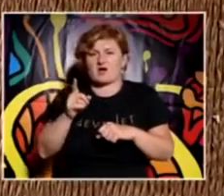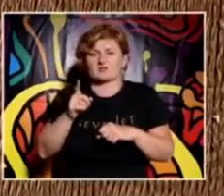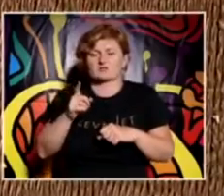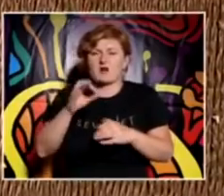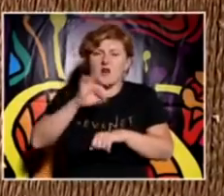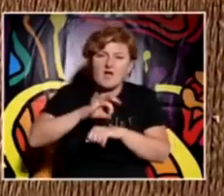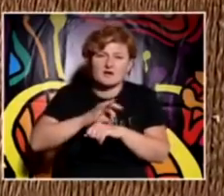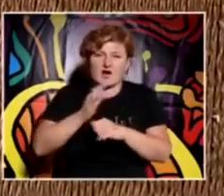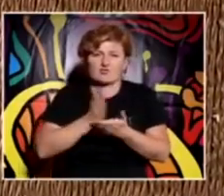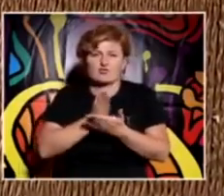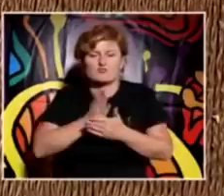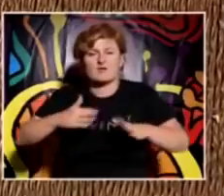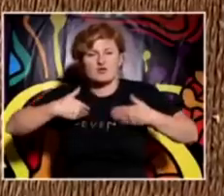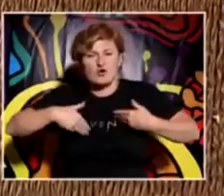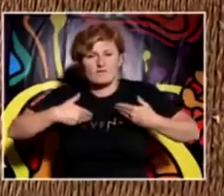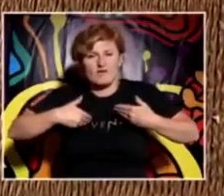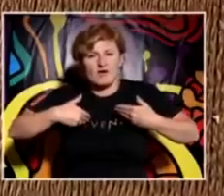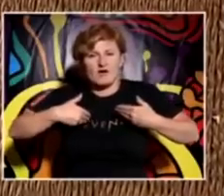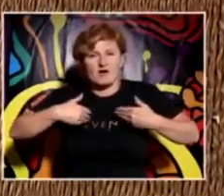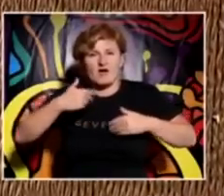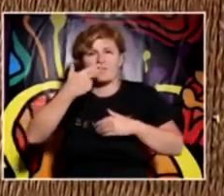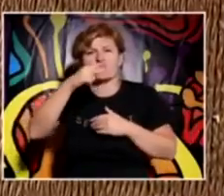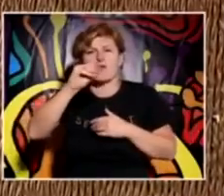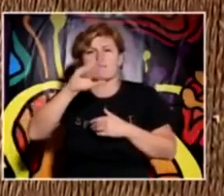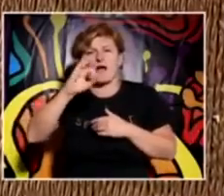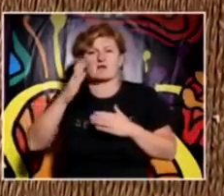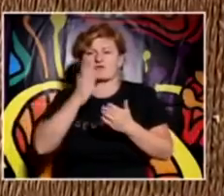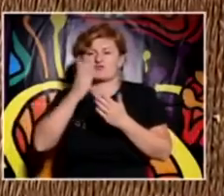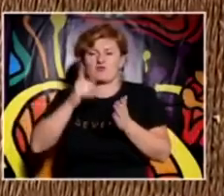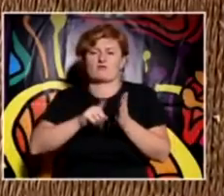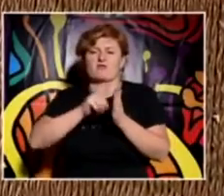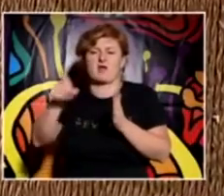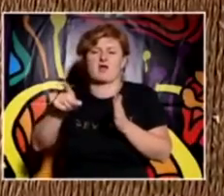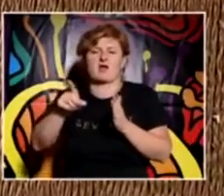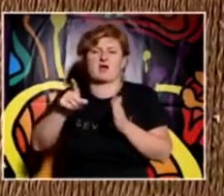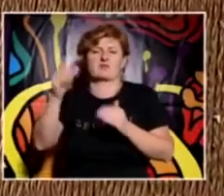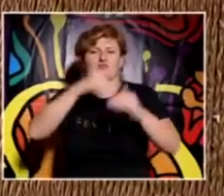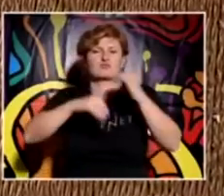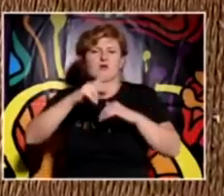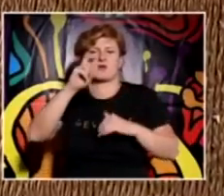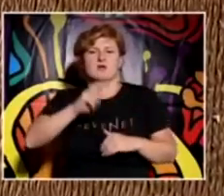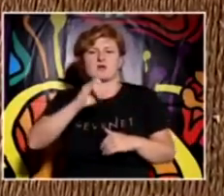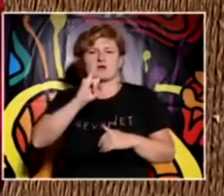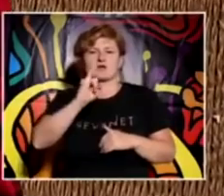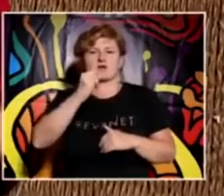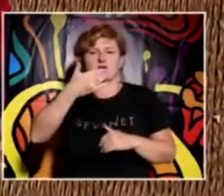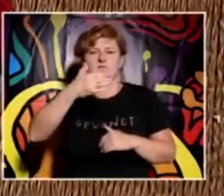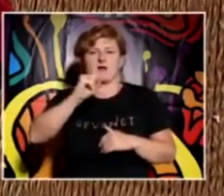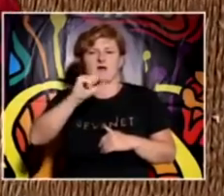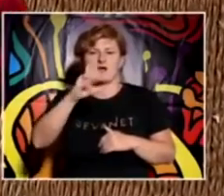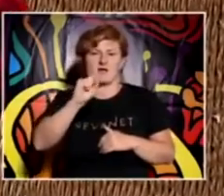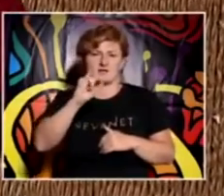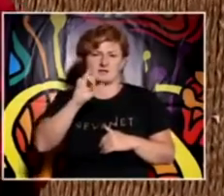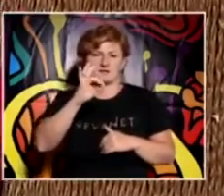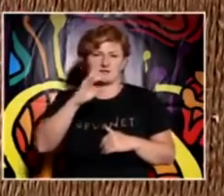jest na bardzo wysokim poziomie, ale tylko dla himalaistów, ponieważ oni przywożą oczywiście wielkie ubezpieczenia,